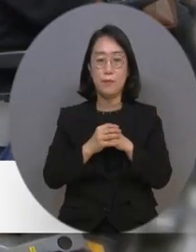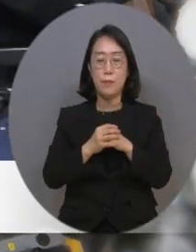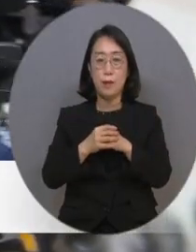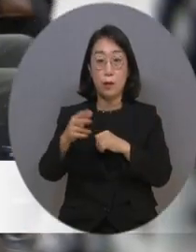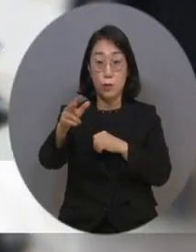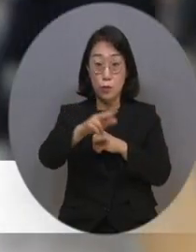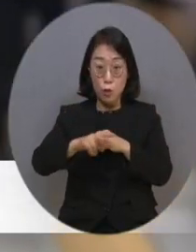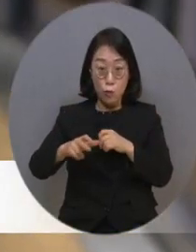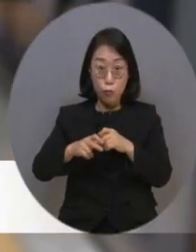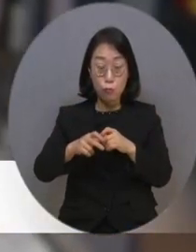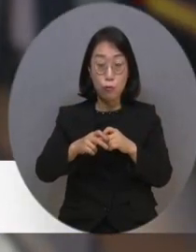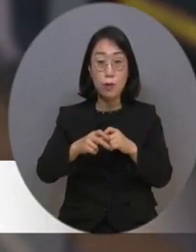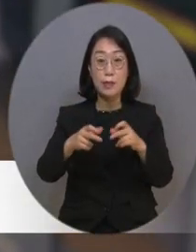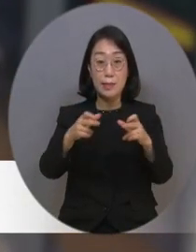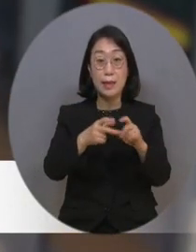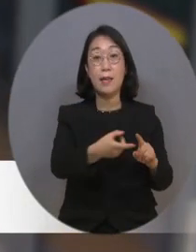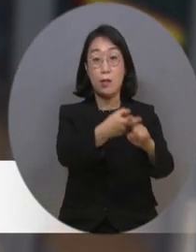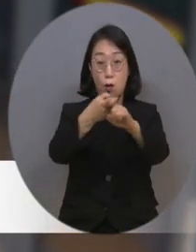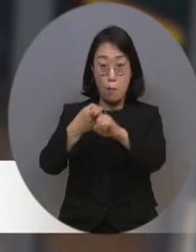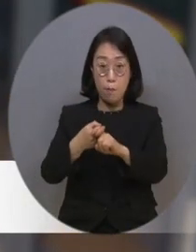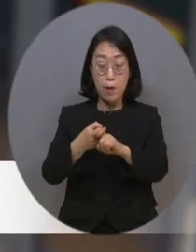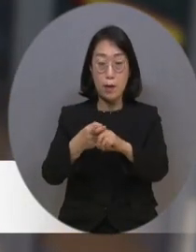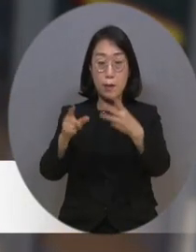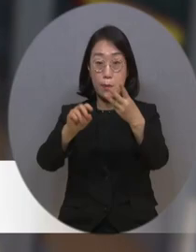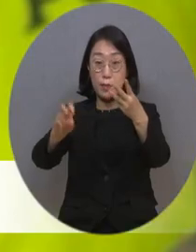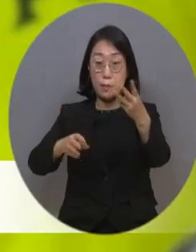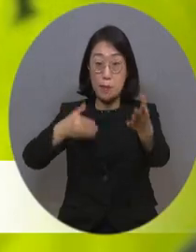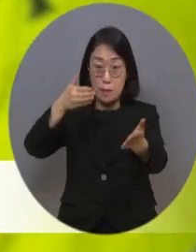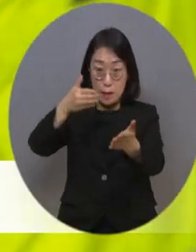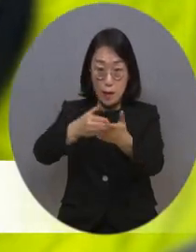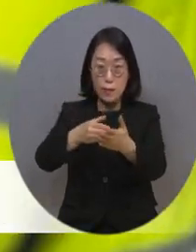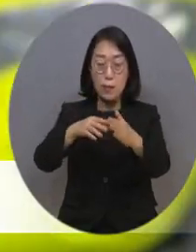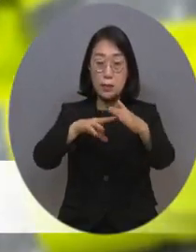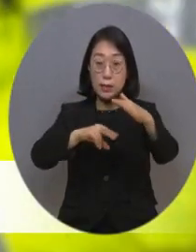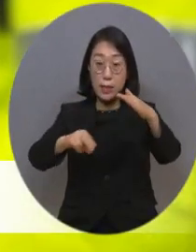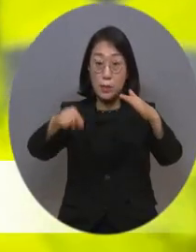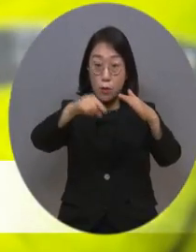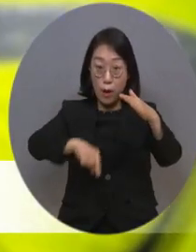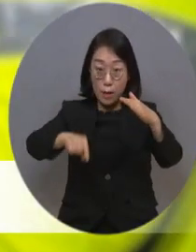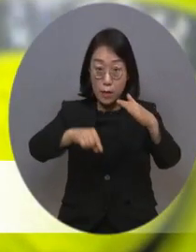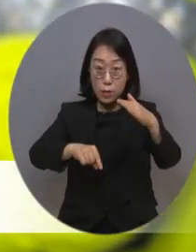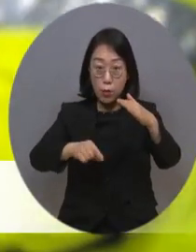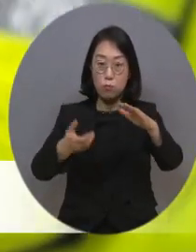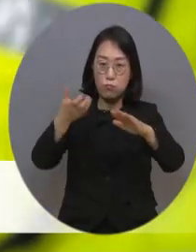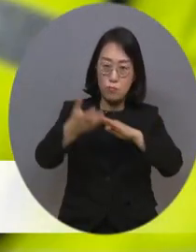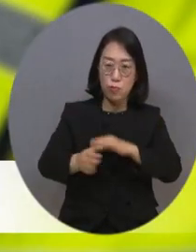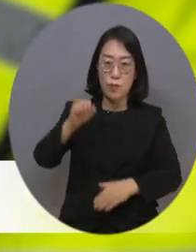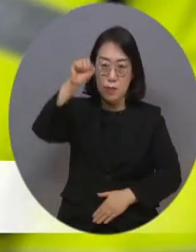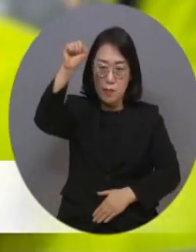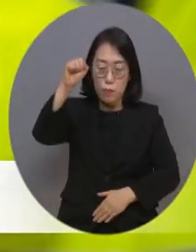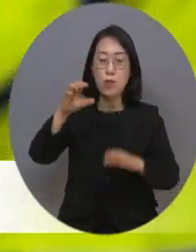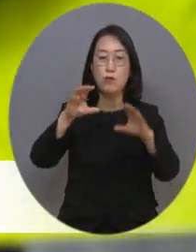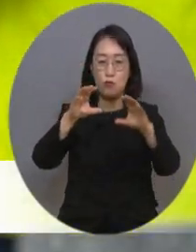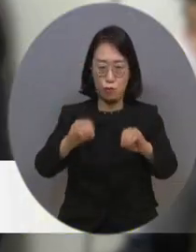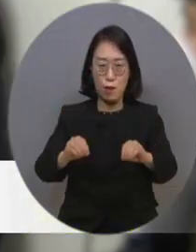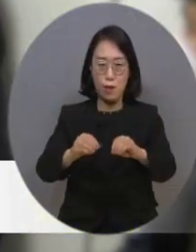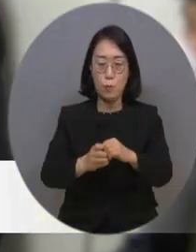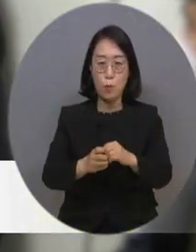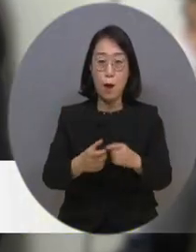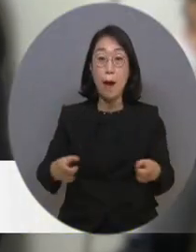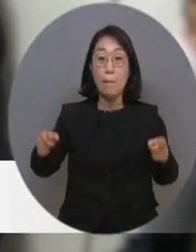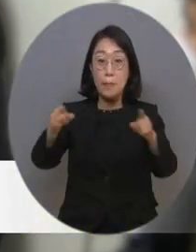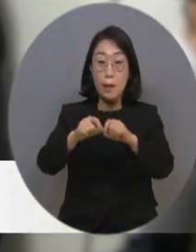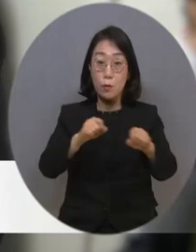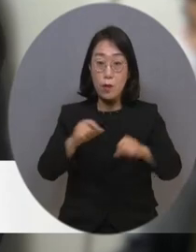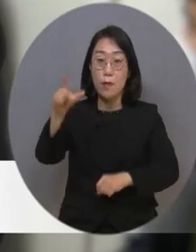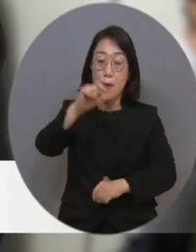전국 장애인 차별 철폐 연대가 다음 달 23일까지 지하철 탑승 시위를 중단합니다. 또 시민과 함께하는